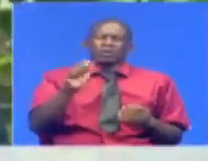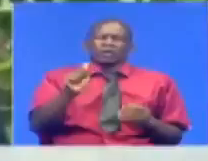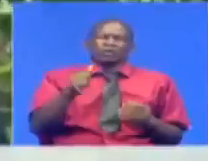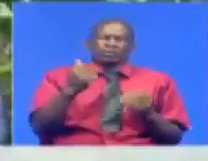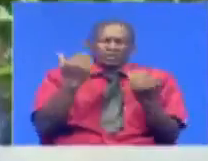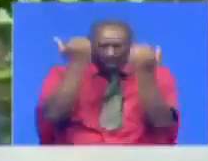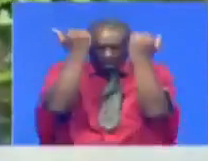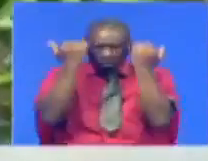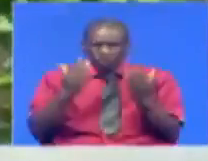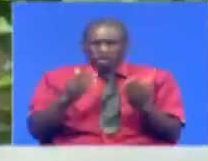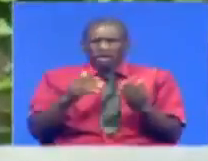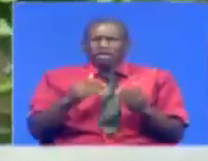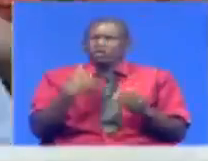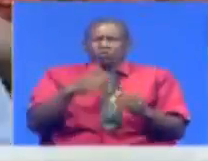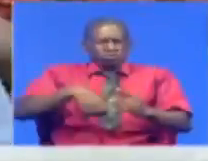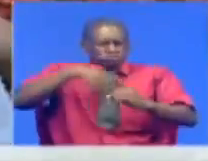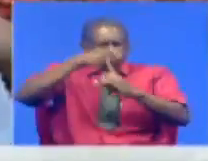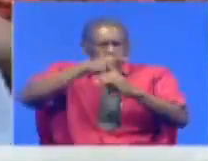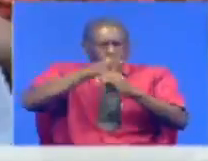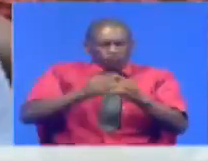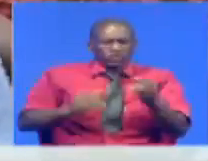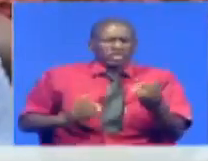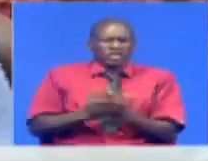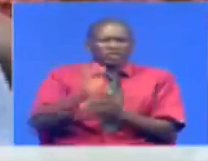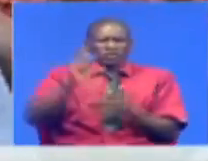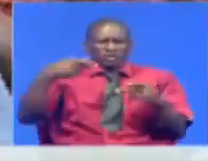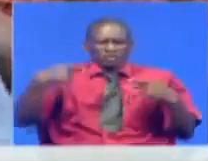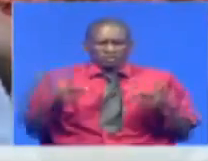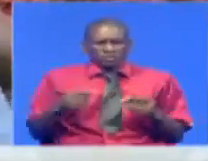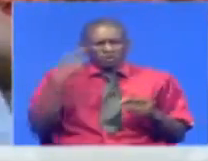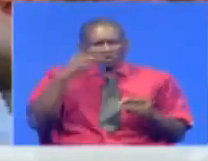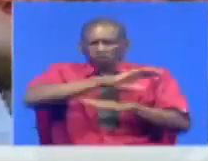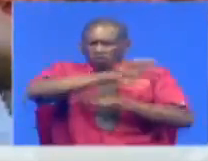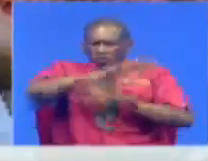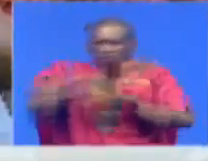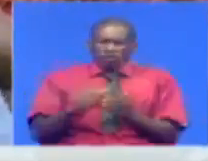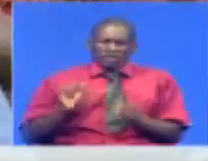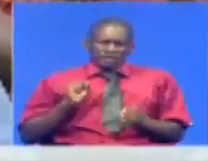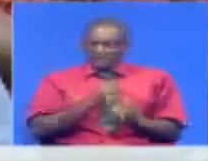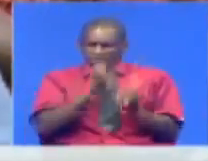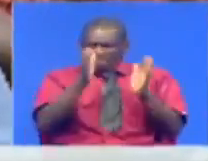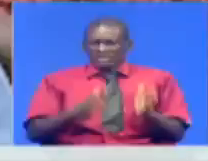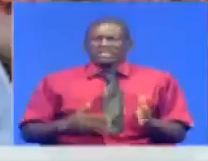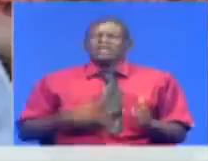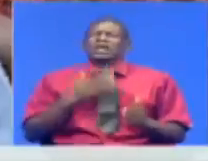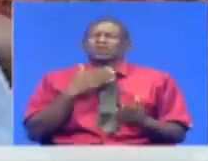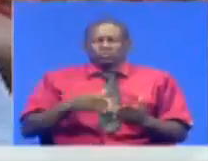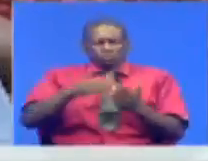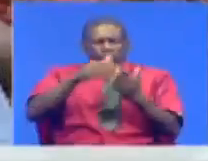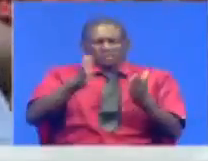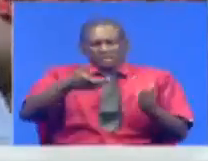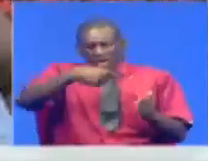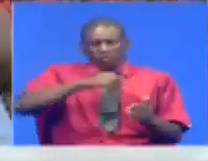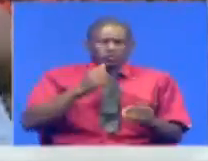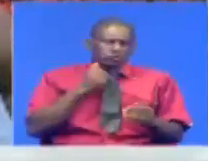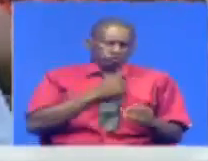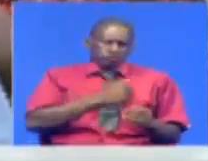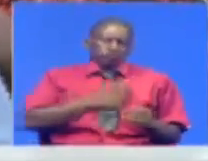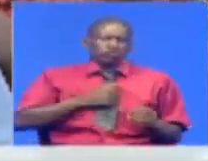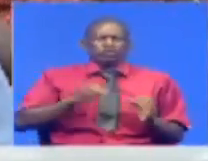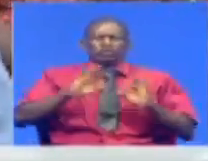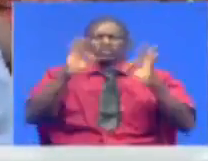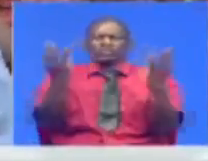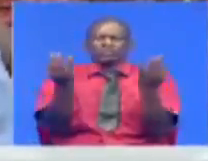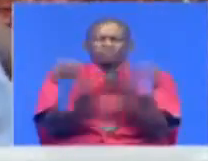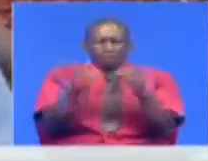wanadamu na haki ya Kenya. On behalf of the senators, I want to convey our sincere condolences to the family